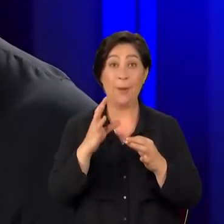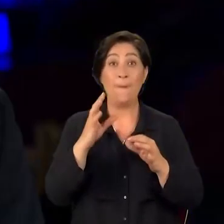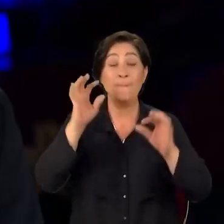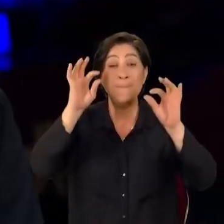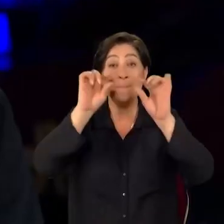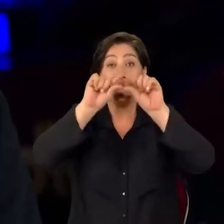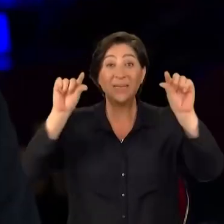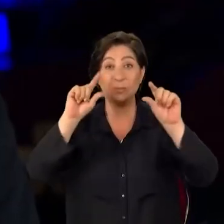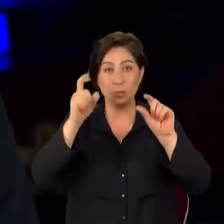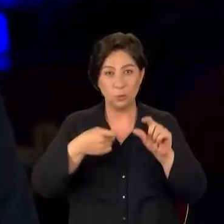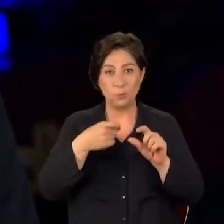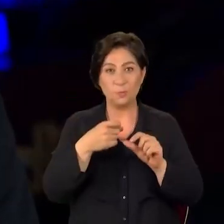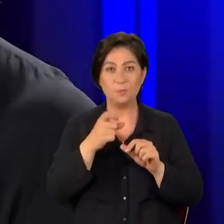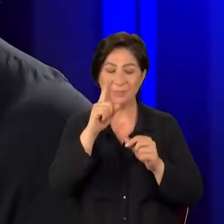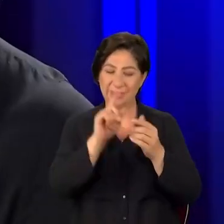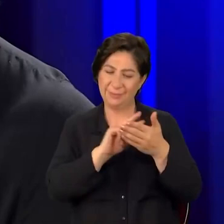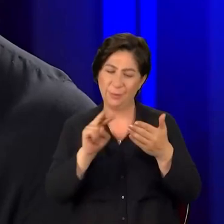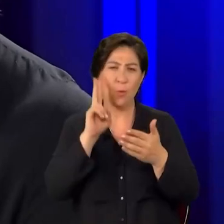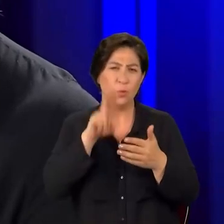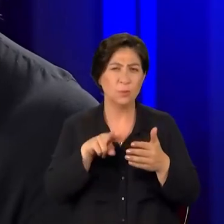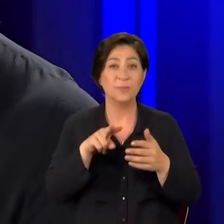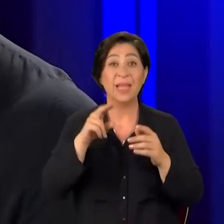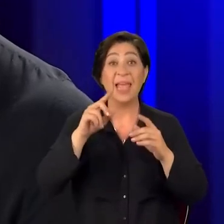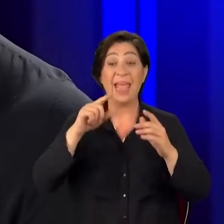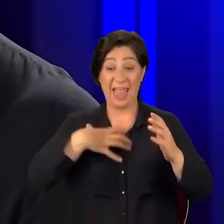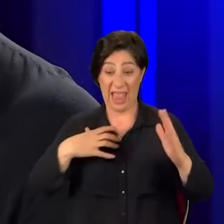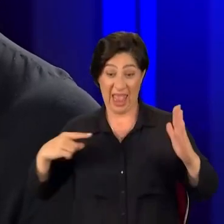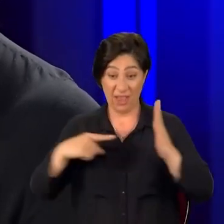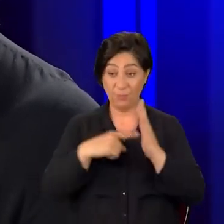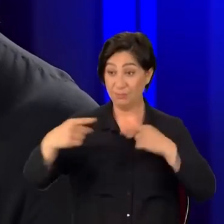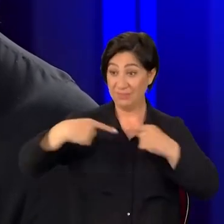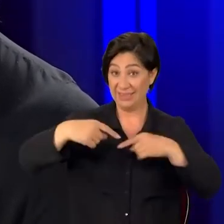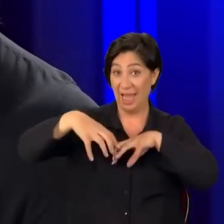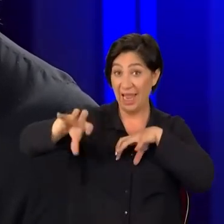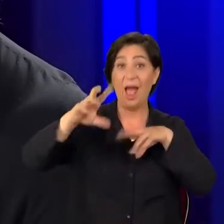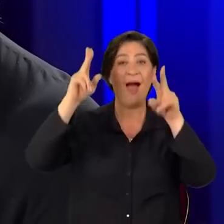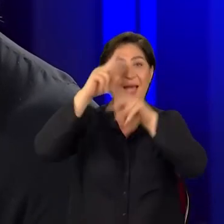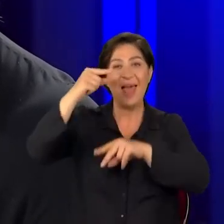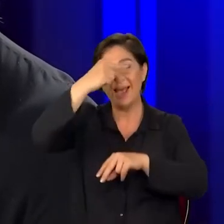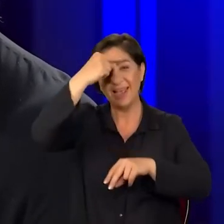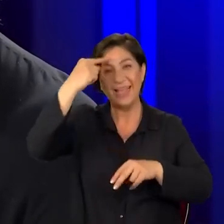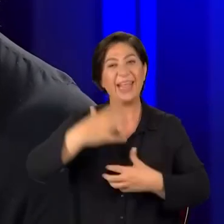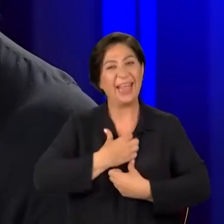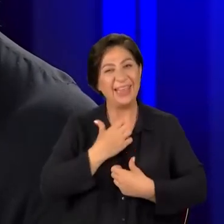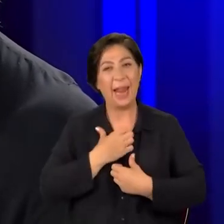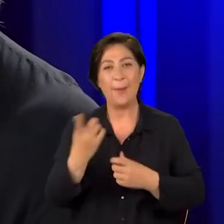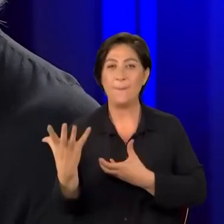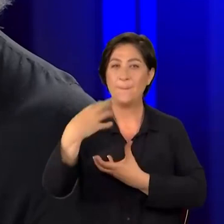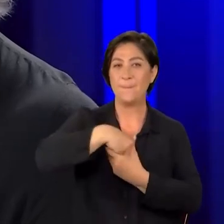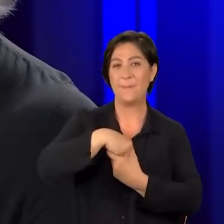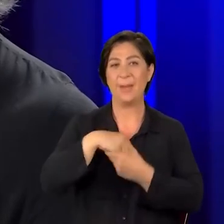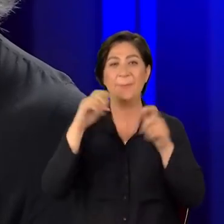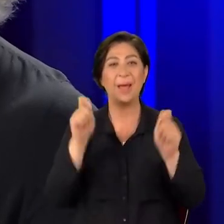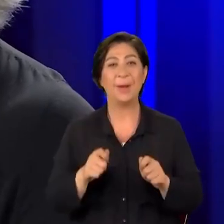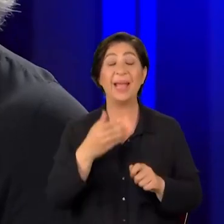söyleyeceğim şeyinde başlığını buldum. UNESCO'nun bir lafını gördüm. Diyor ki ideolojiler bizi ayırır, hayaller ve kederler